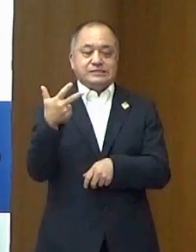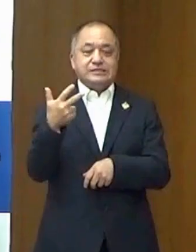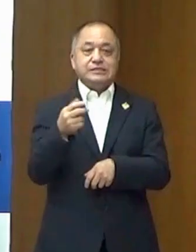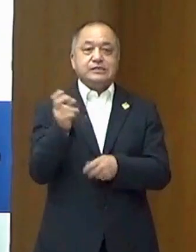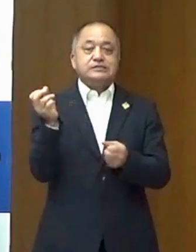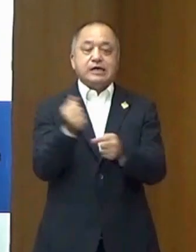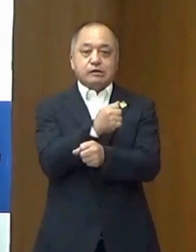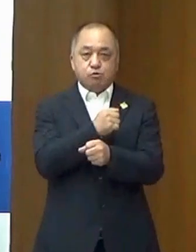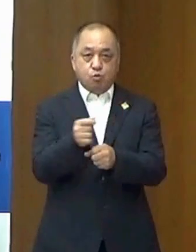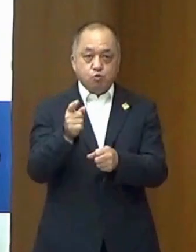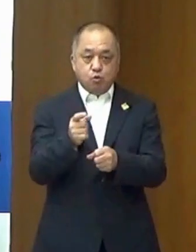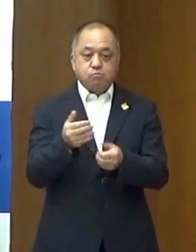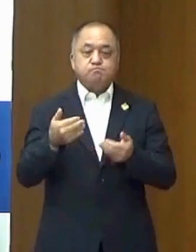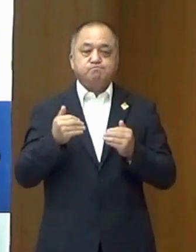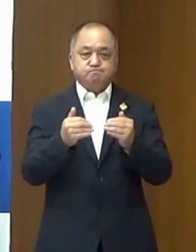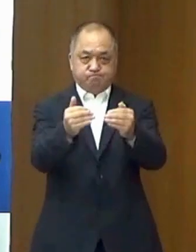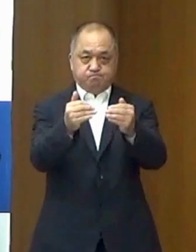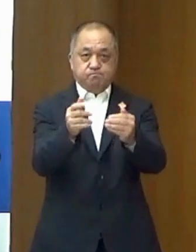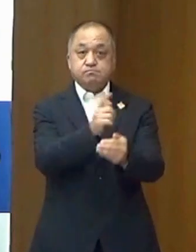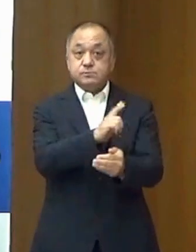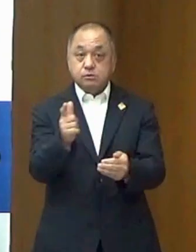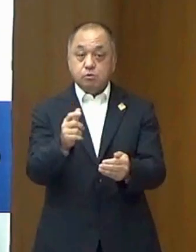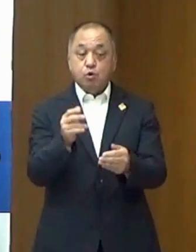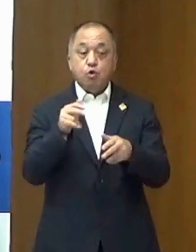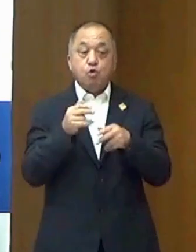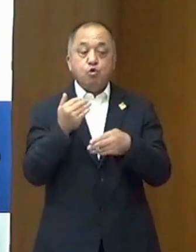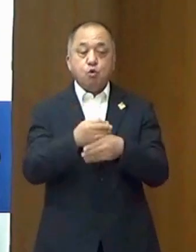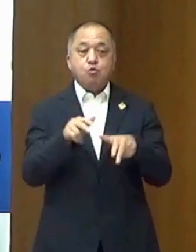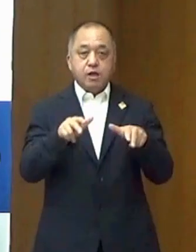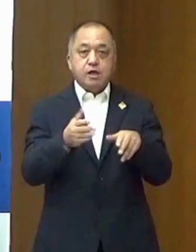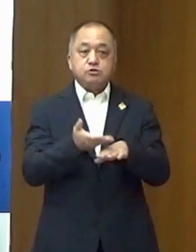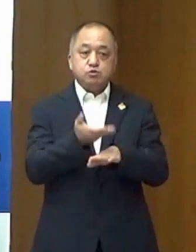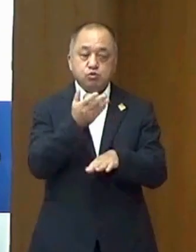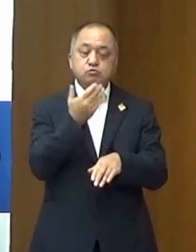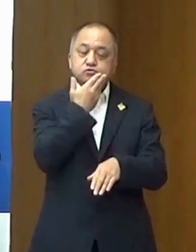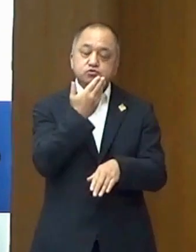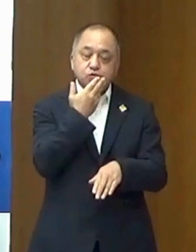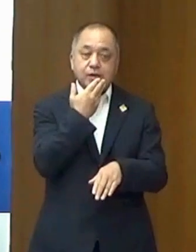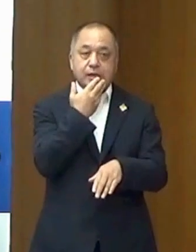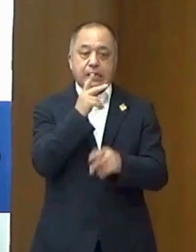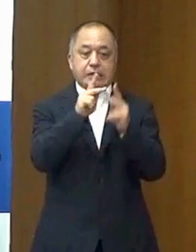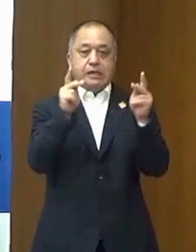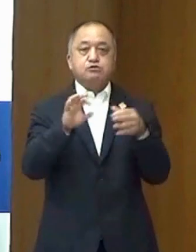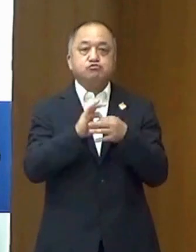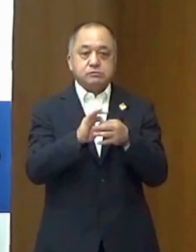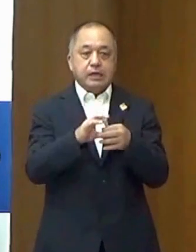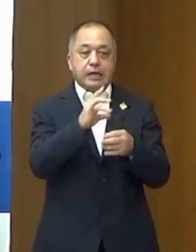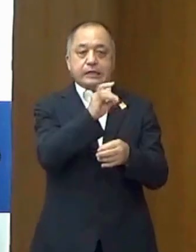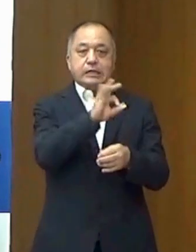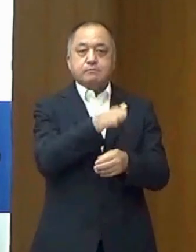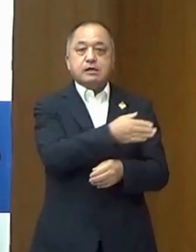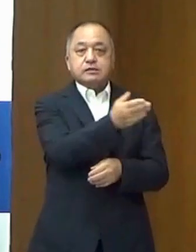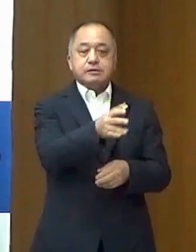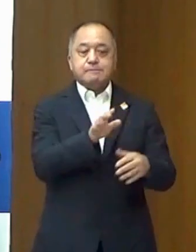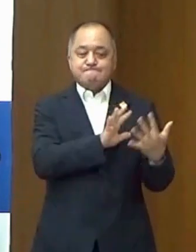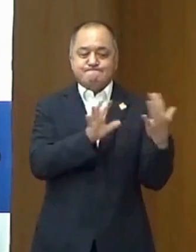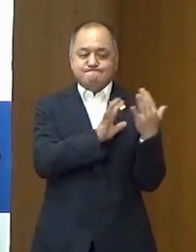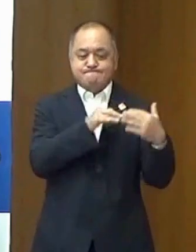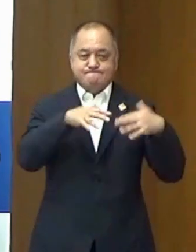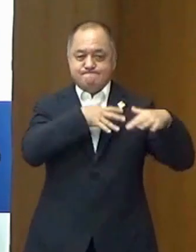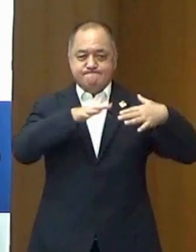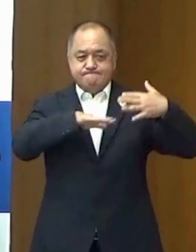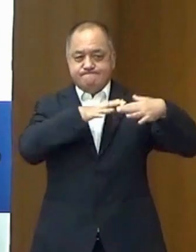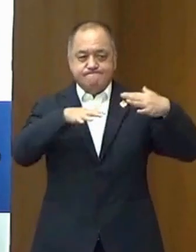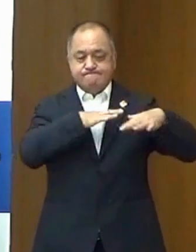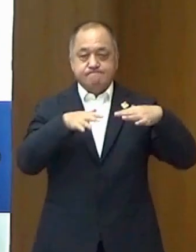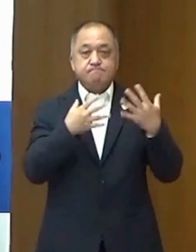の振興、さまざまな道政上の重要課題について議員の皆様と活発な議論をさせてい